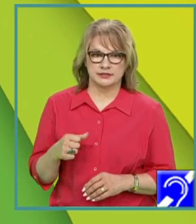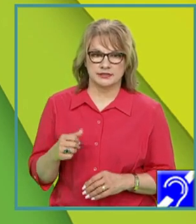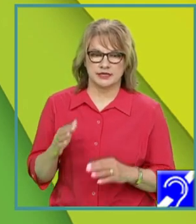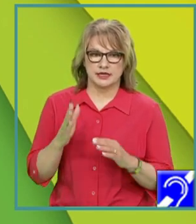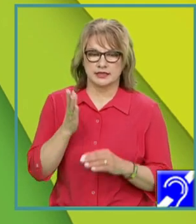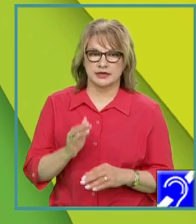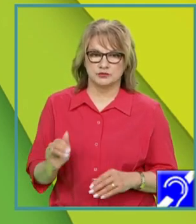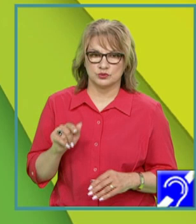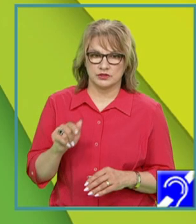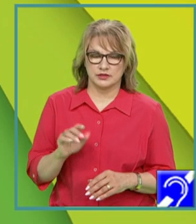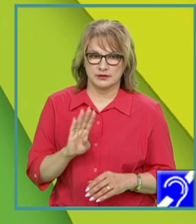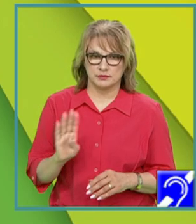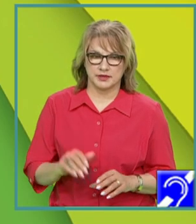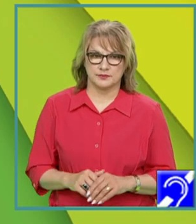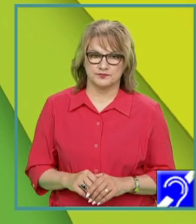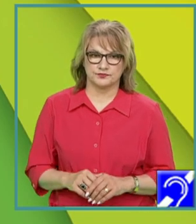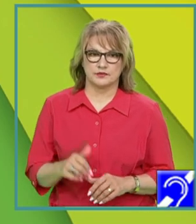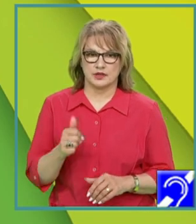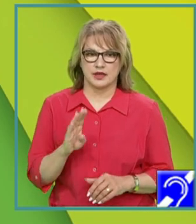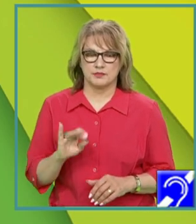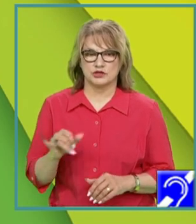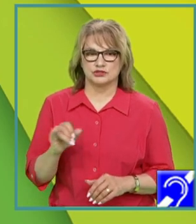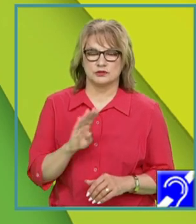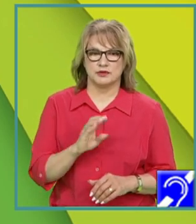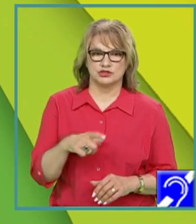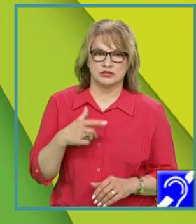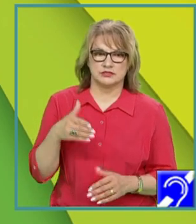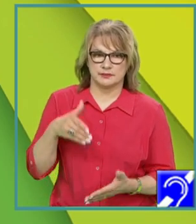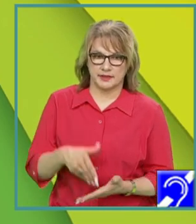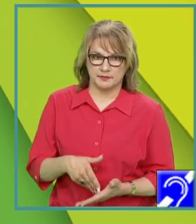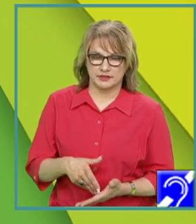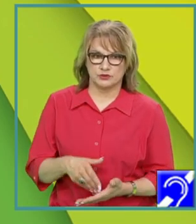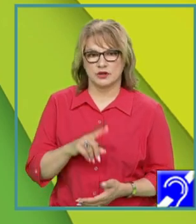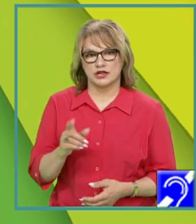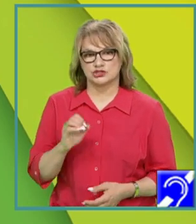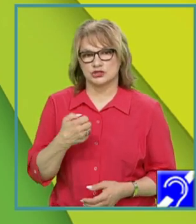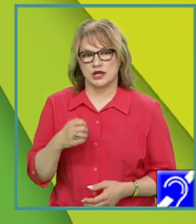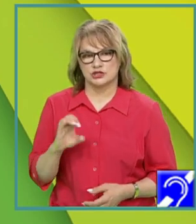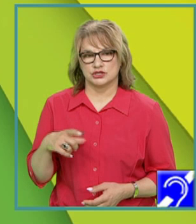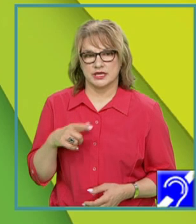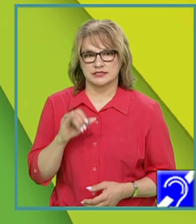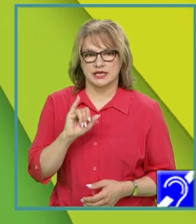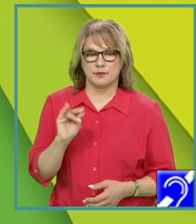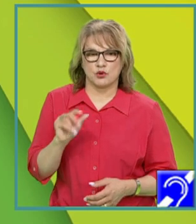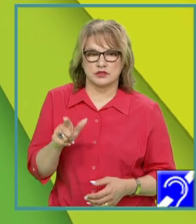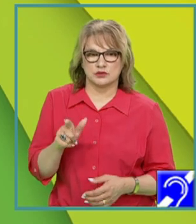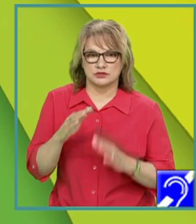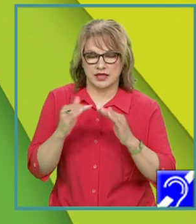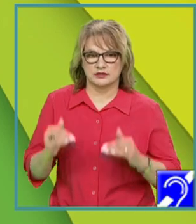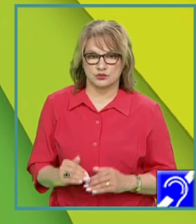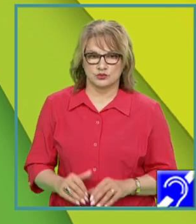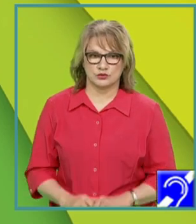în b AB și BC sunt perpendiculare iar ei Ce este ipotenuza triunghiului